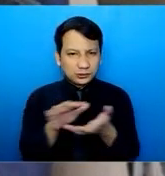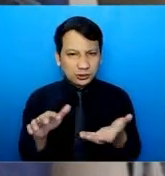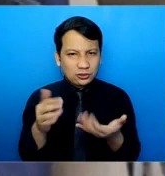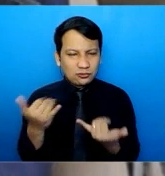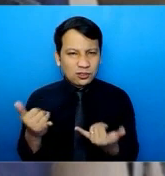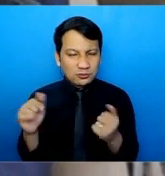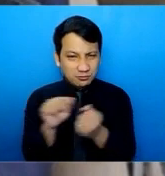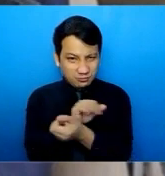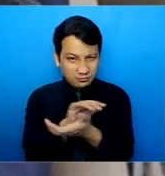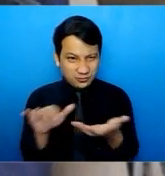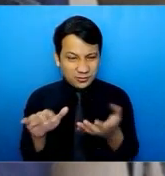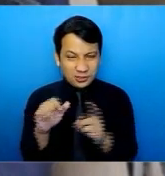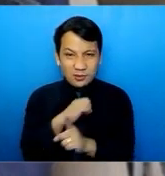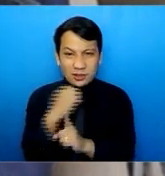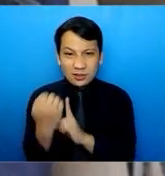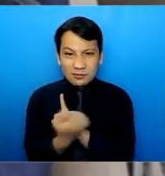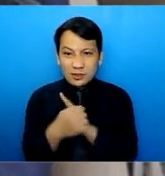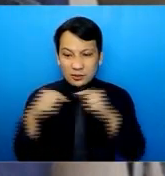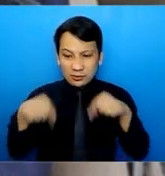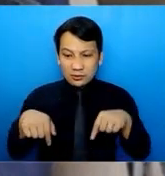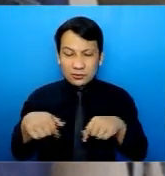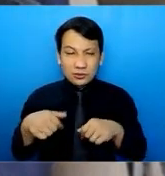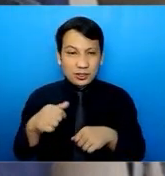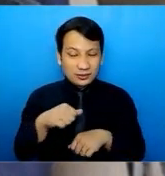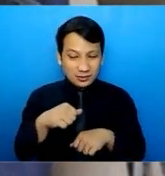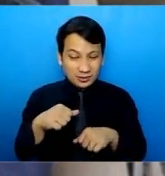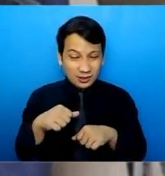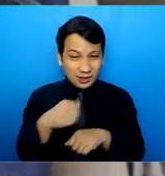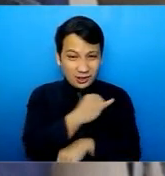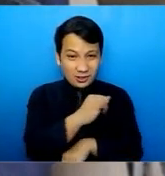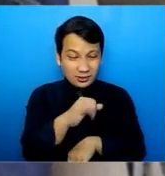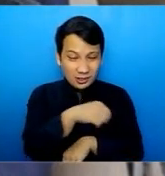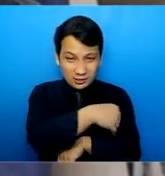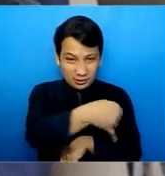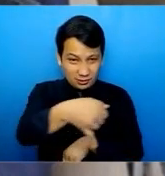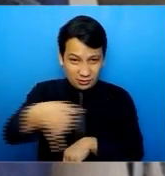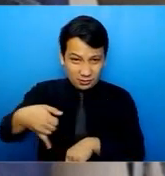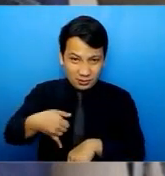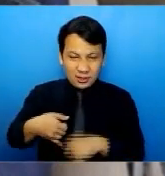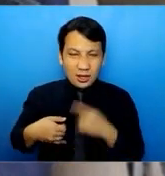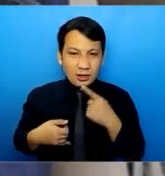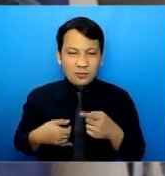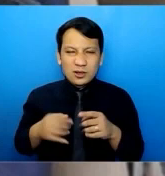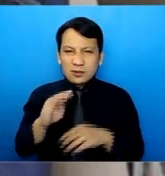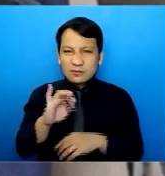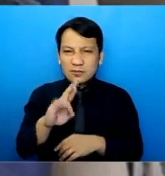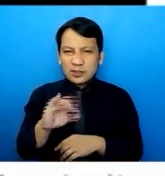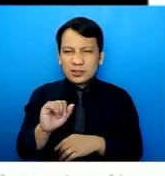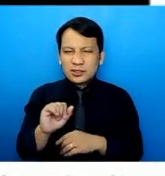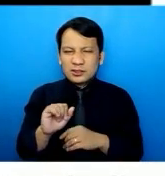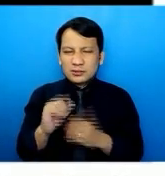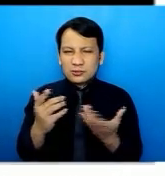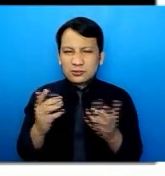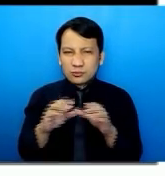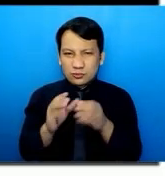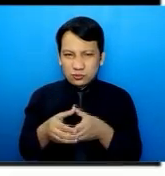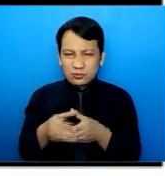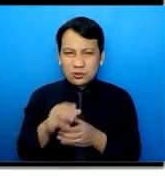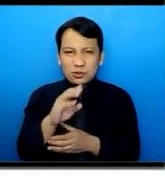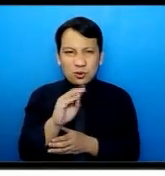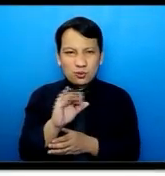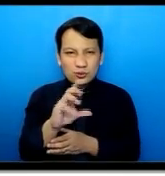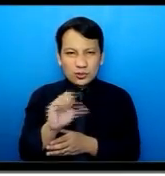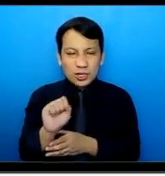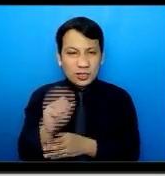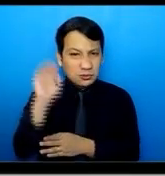nasirang likas na yaman sa ating teritoryo. Hamon naman ng Marine Conservation Group na Oceana, panagutin ng ating gobyerno